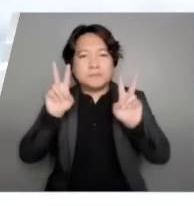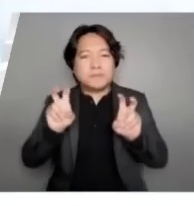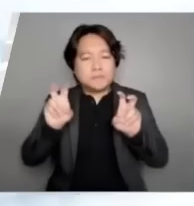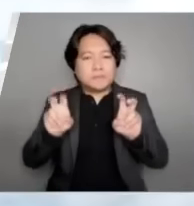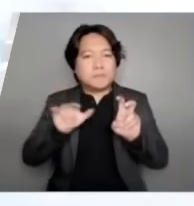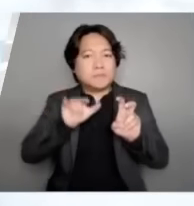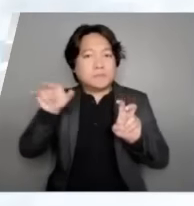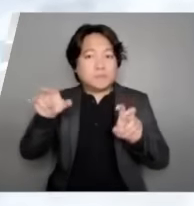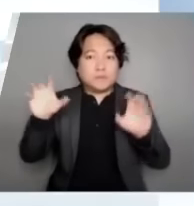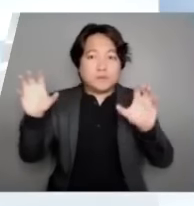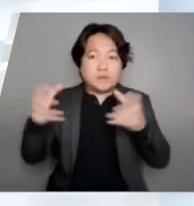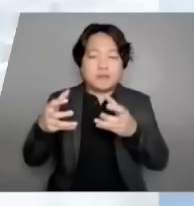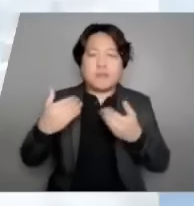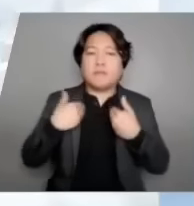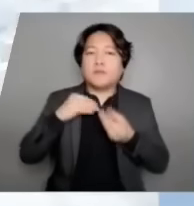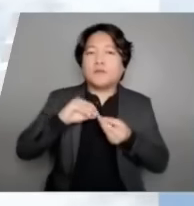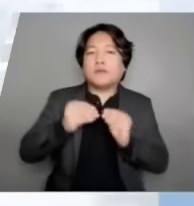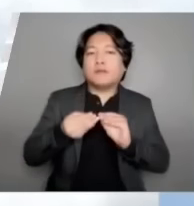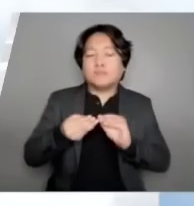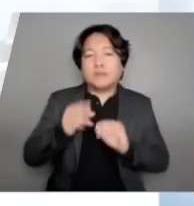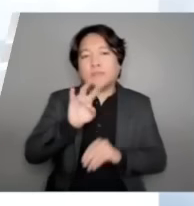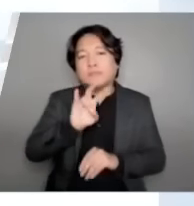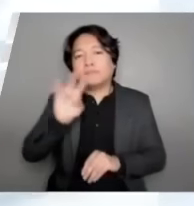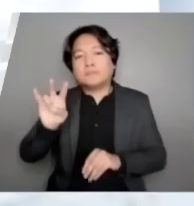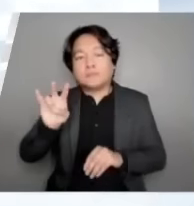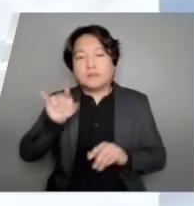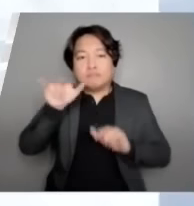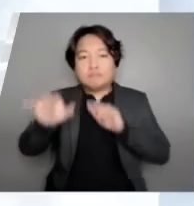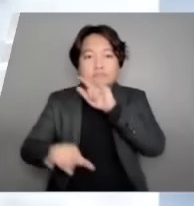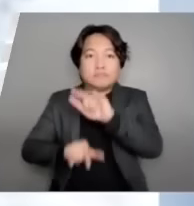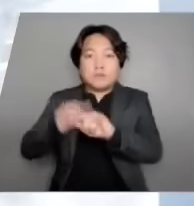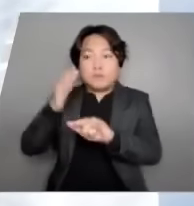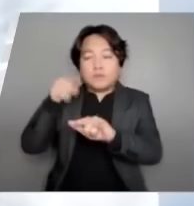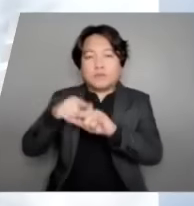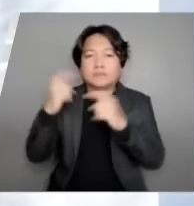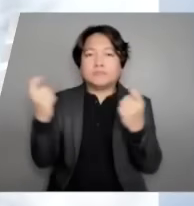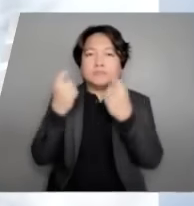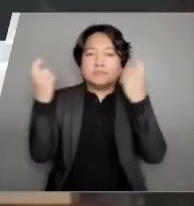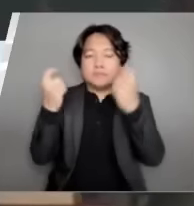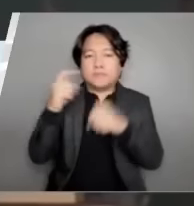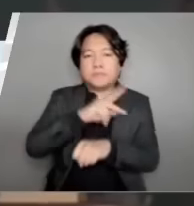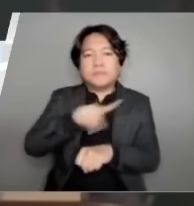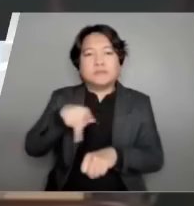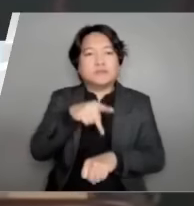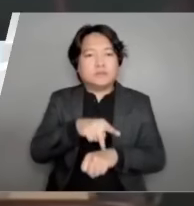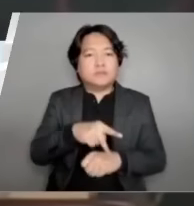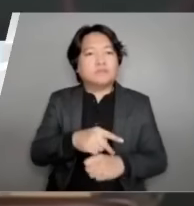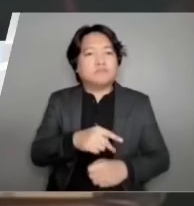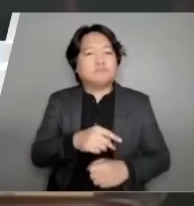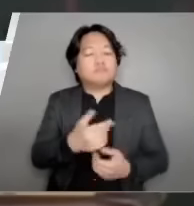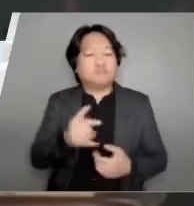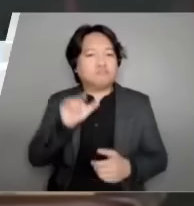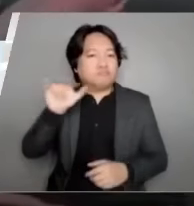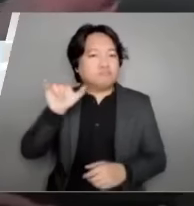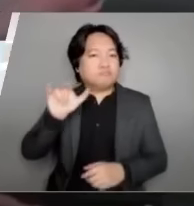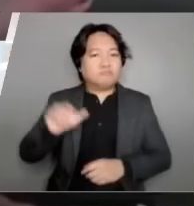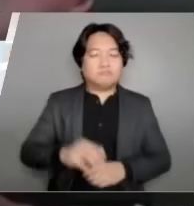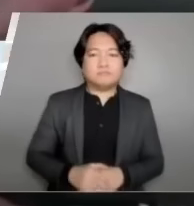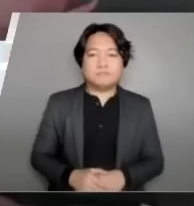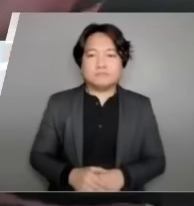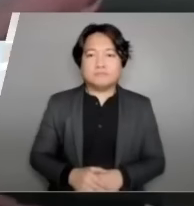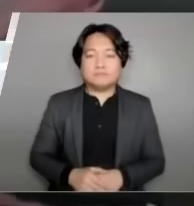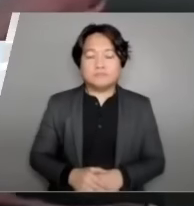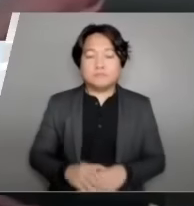mga numerong 77 para sa ika-77 anibersaryo ng Philippine Air Force. Sa harap nila Pangulong Bongbong Marcos at